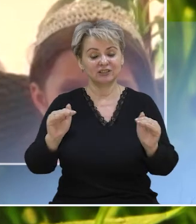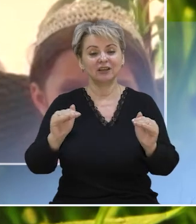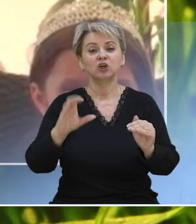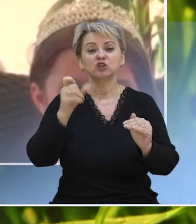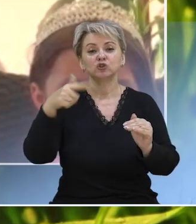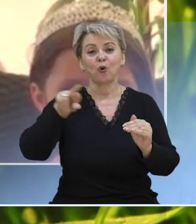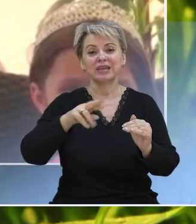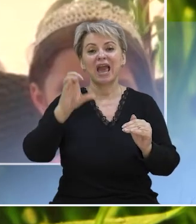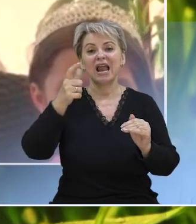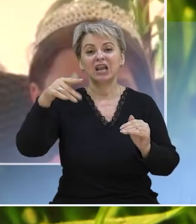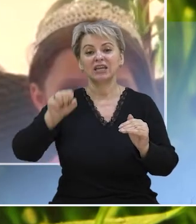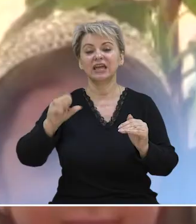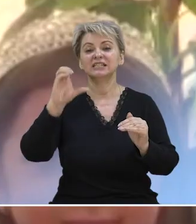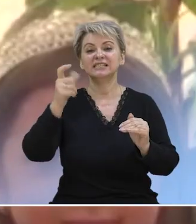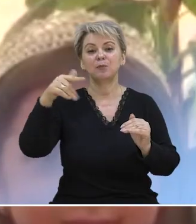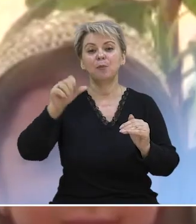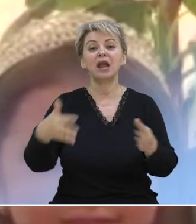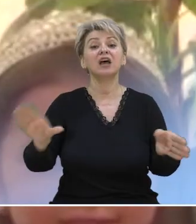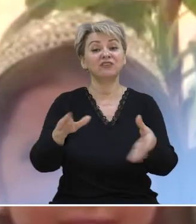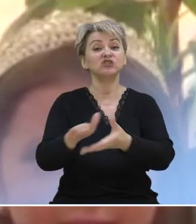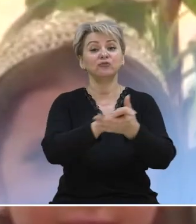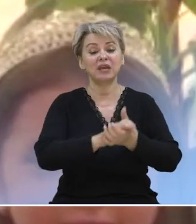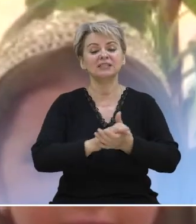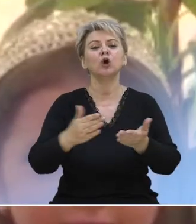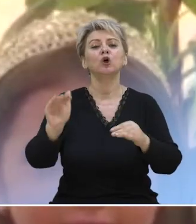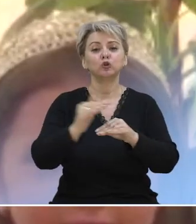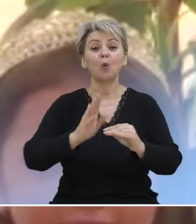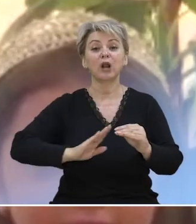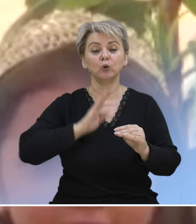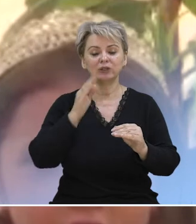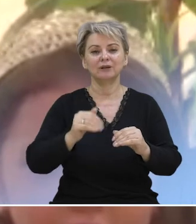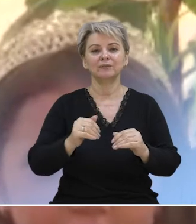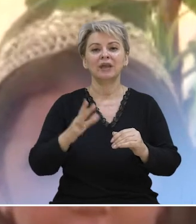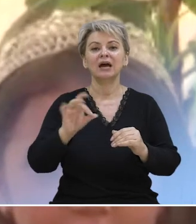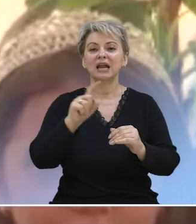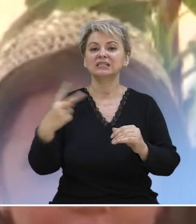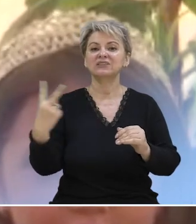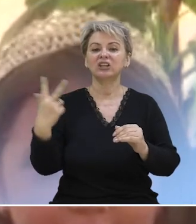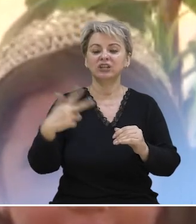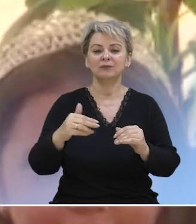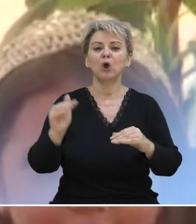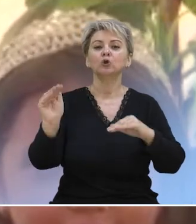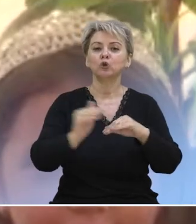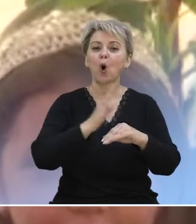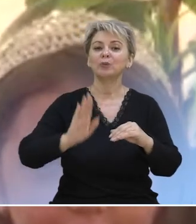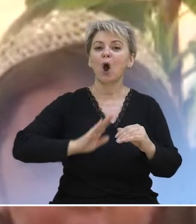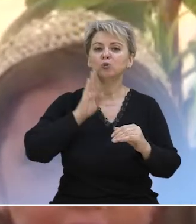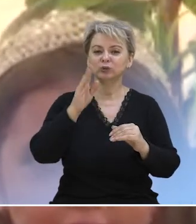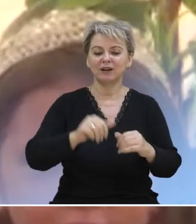очаровательные красавицы Соня, Элина и Сибель. А теперь дружно 3-4 «Доброе утро!». Раз, два, три.